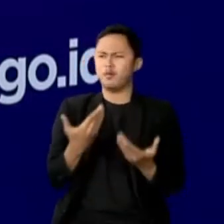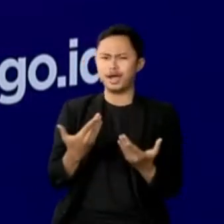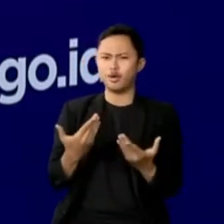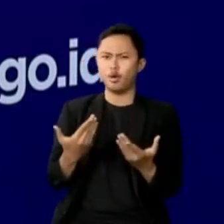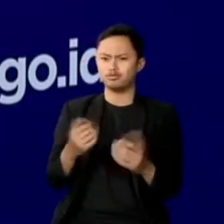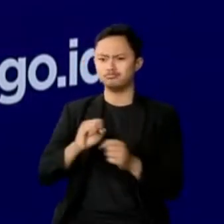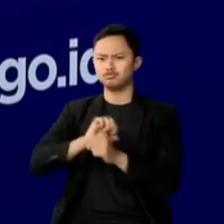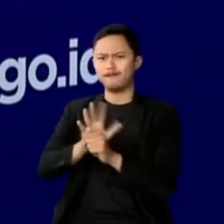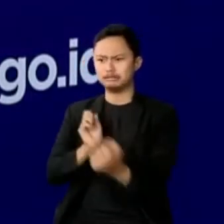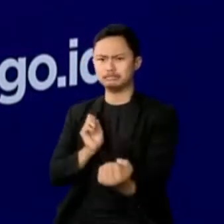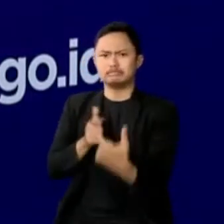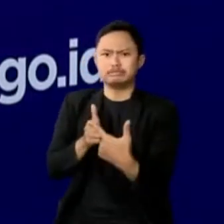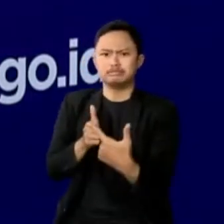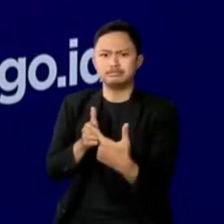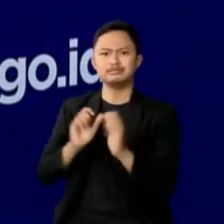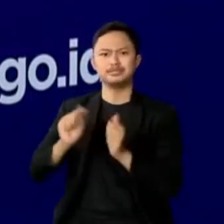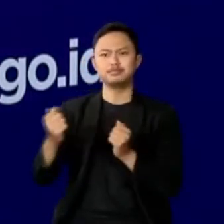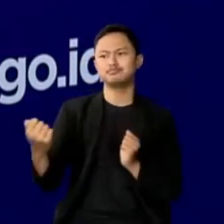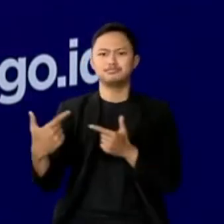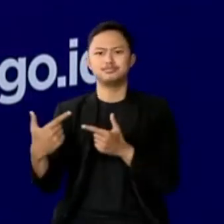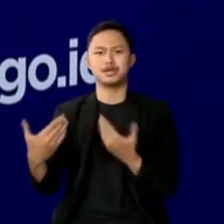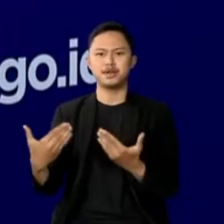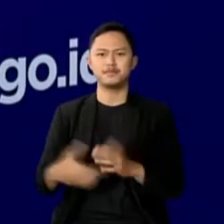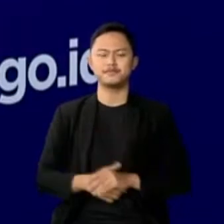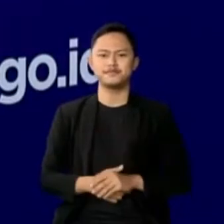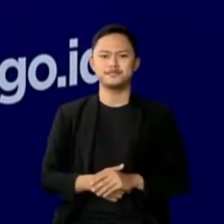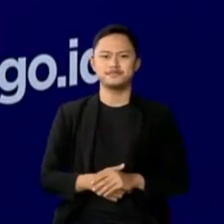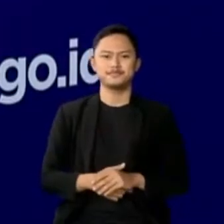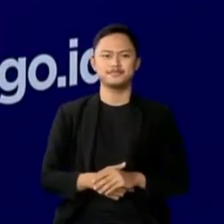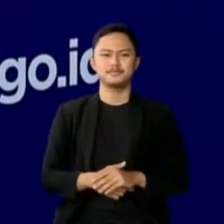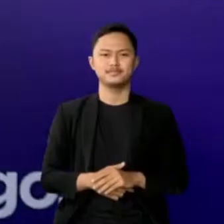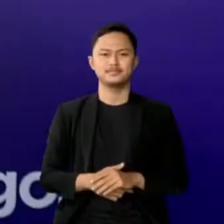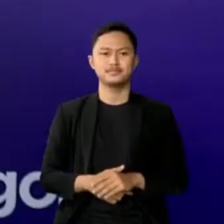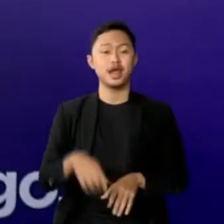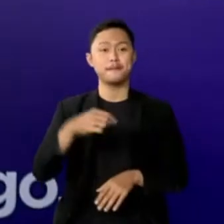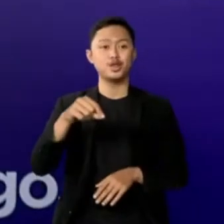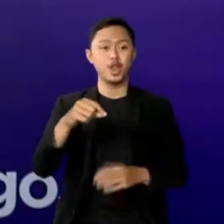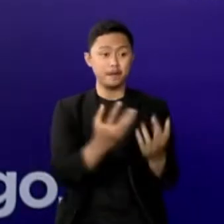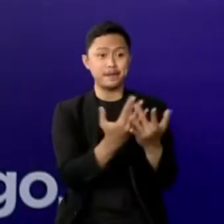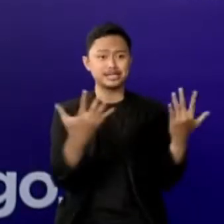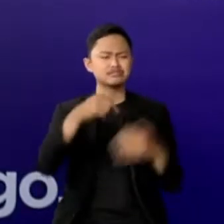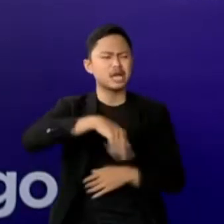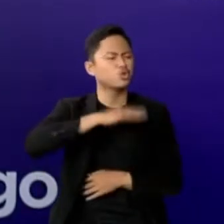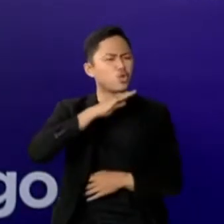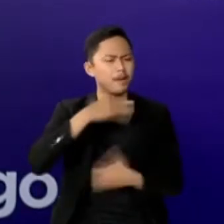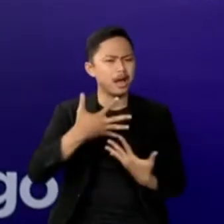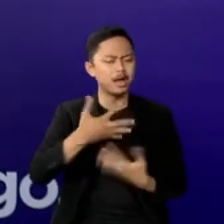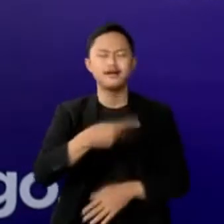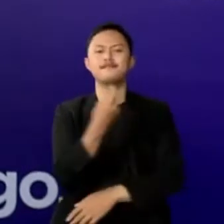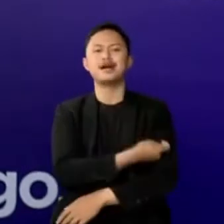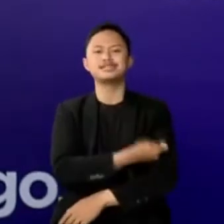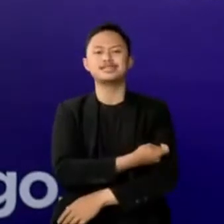menghadapi berakhir yang masakan demi ini Pro Ya baik jadi memang perhatian masyarakat sekarang ini pada